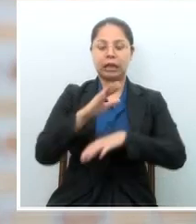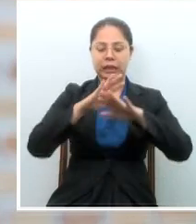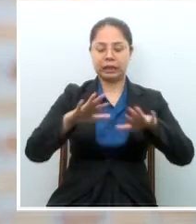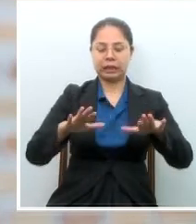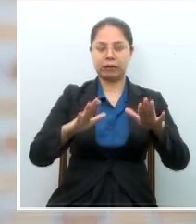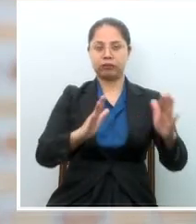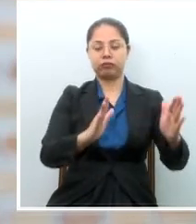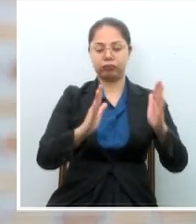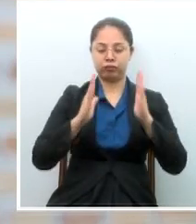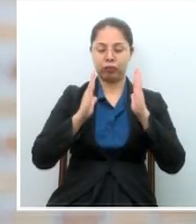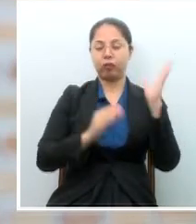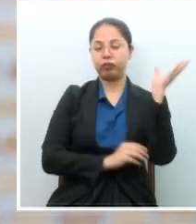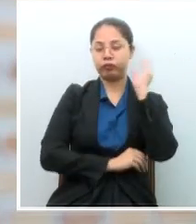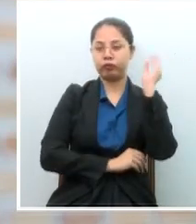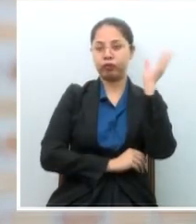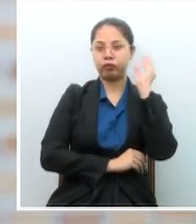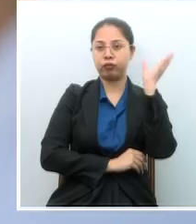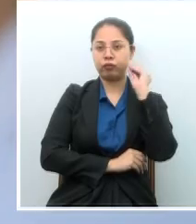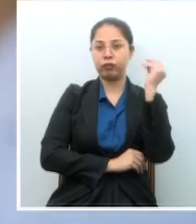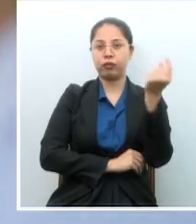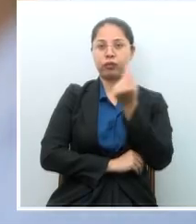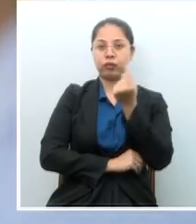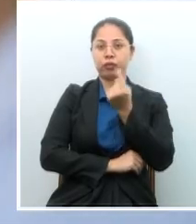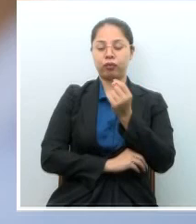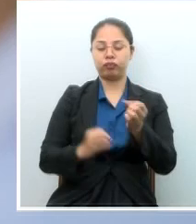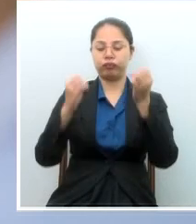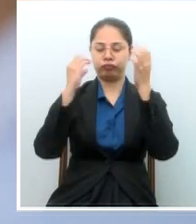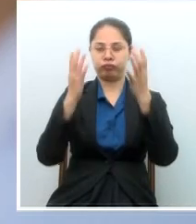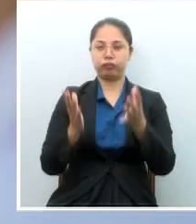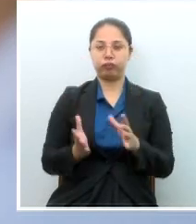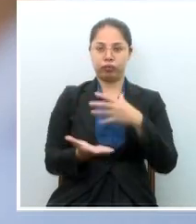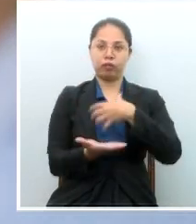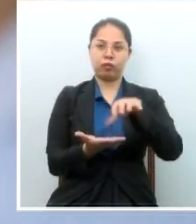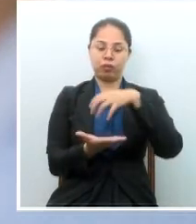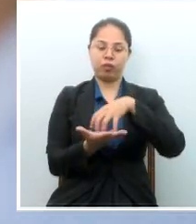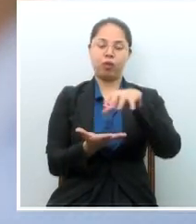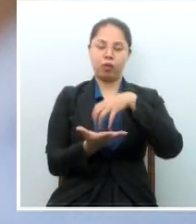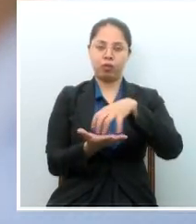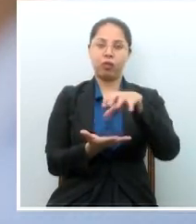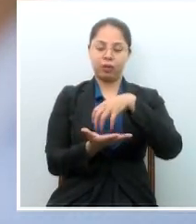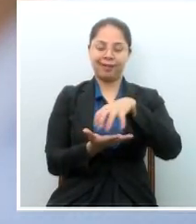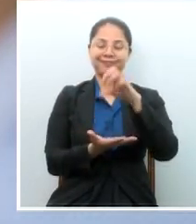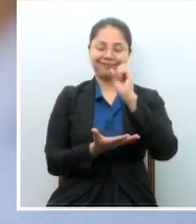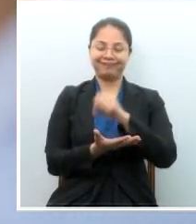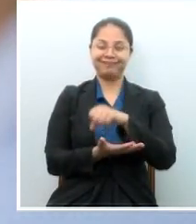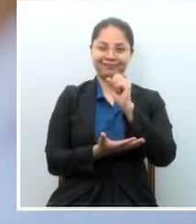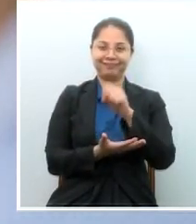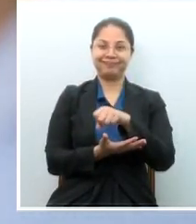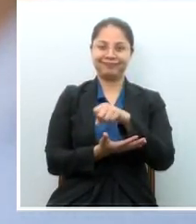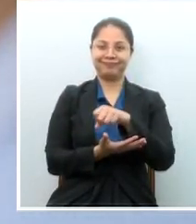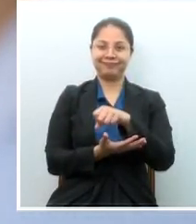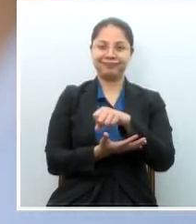แบบการฟังบรรยายซะส่วนใหญ่ครูผู้สอนก็ถ่ายทอดความรู้ให้กับผู้เรียนนะคะมากกว่า